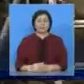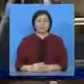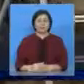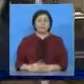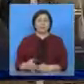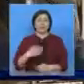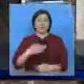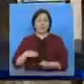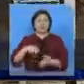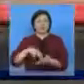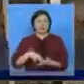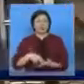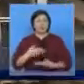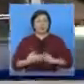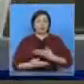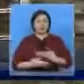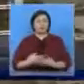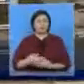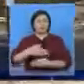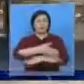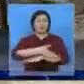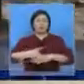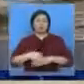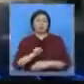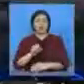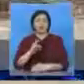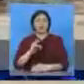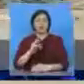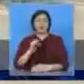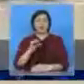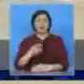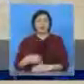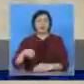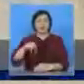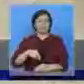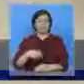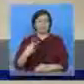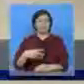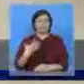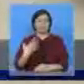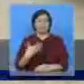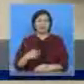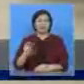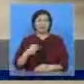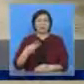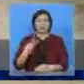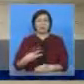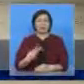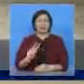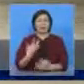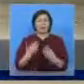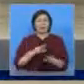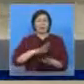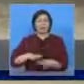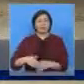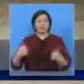Я нахожусь на пешеходном переходе по улице Арынова. Именно здесь 25 апреля, два дня назад,